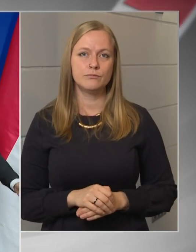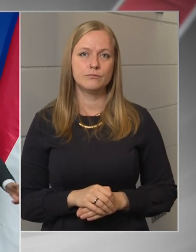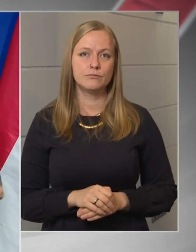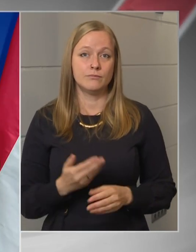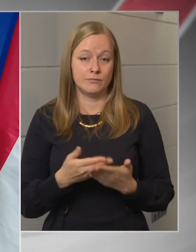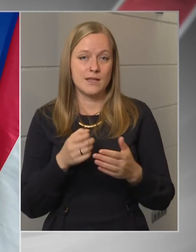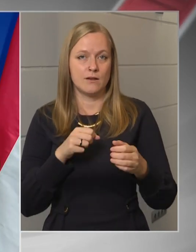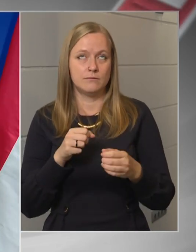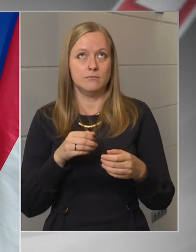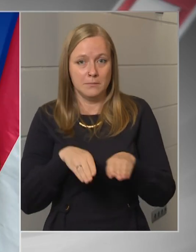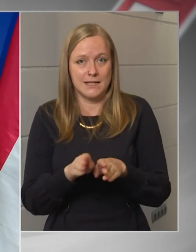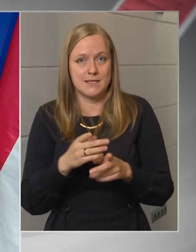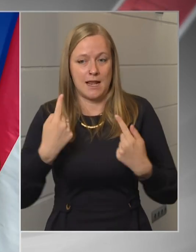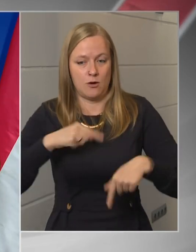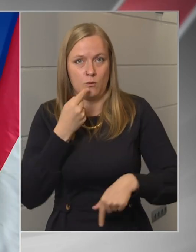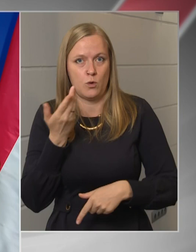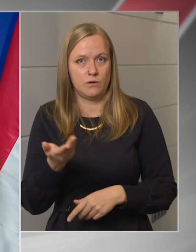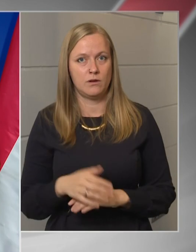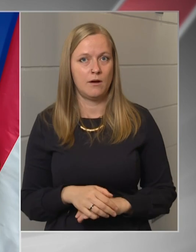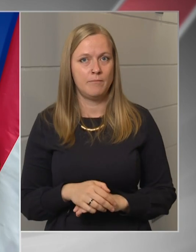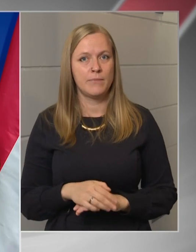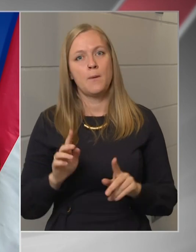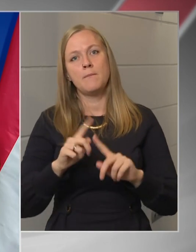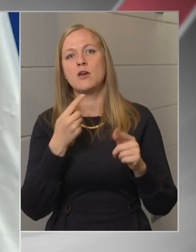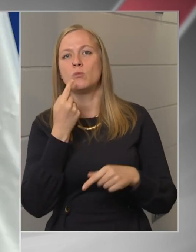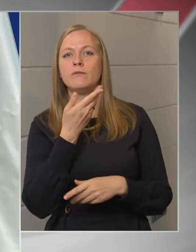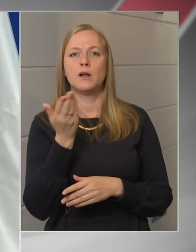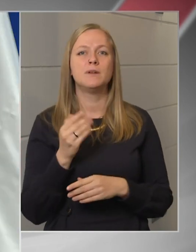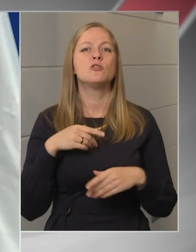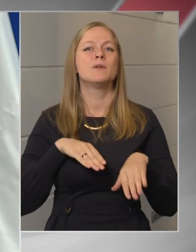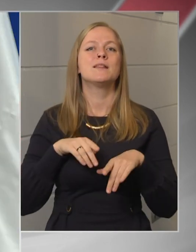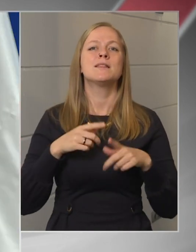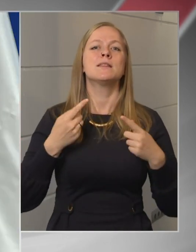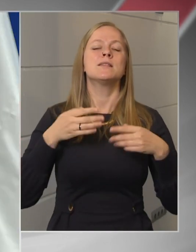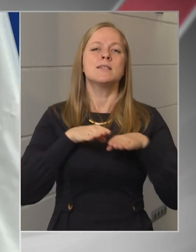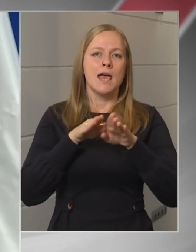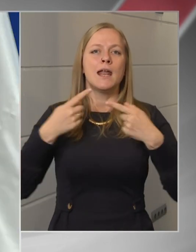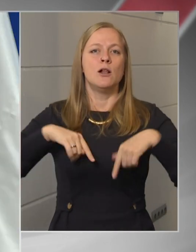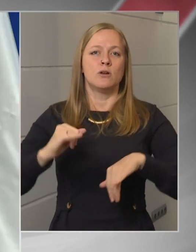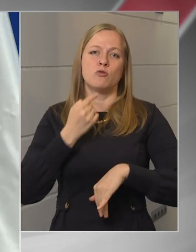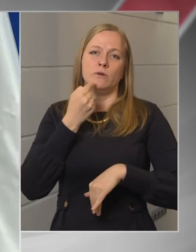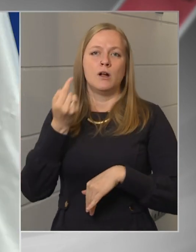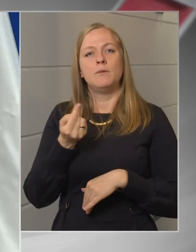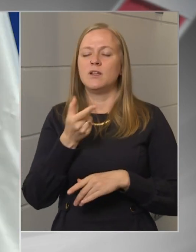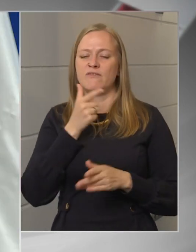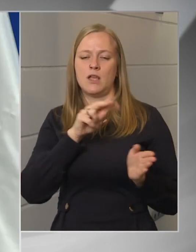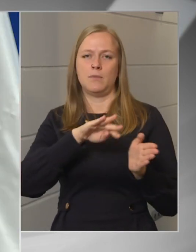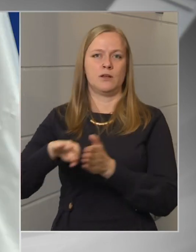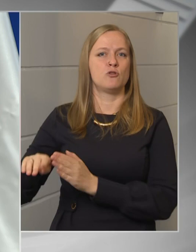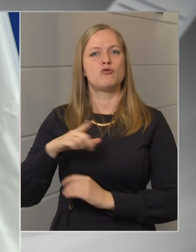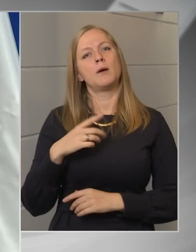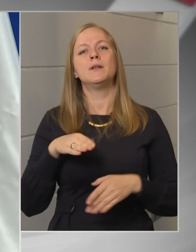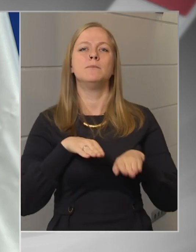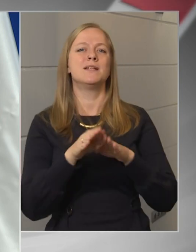Ez a kormány, ez a miniszterelnök mondta. Általában, ha más mond valamit, és a miniszterelnök is mond valamit, akkor a többit figyelmen kívül hagyják, és csak az a lényeg, amit a